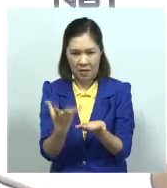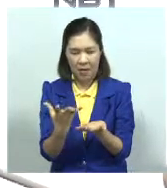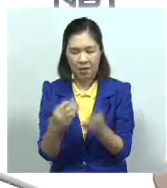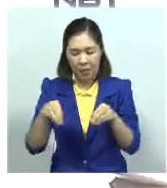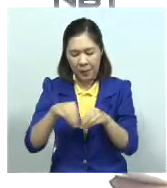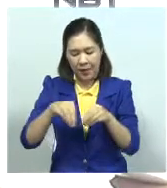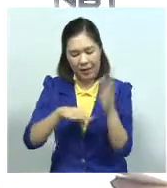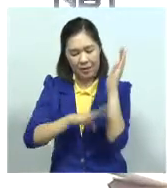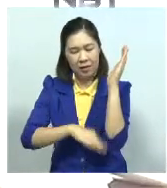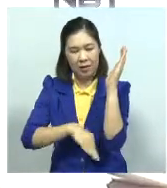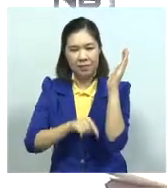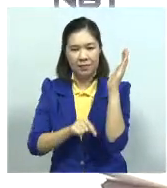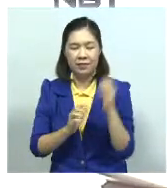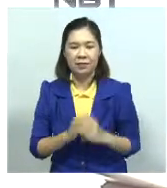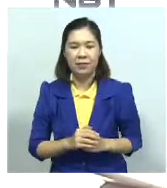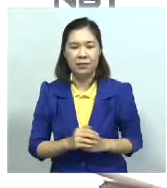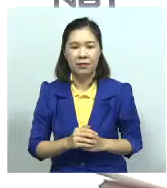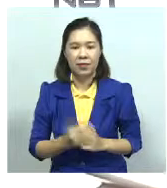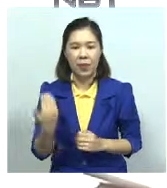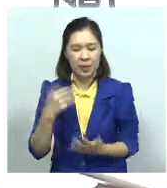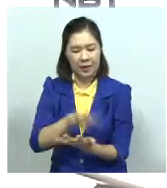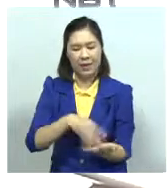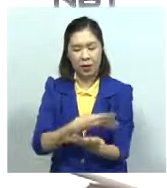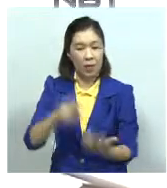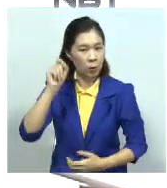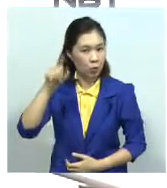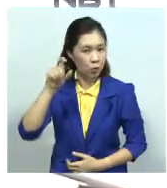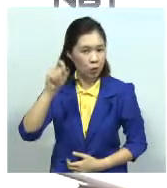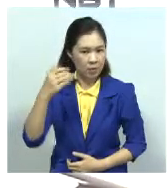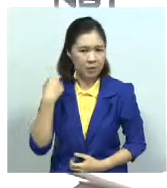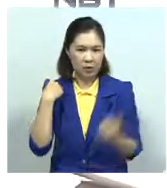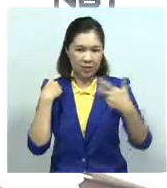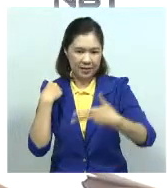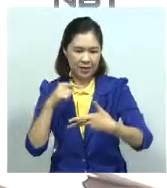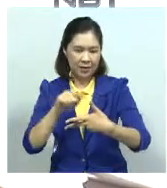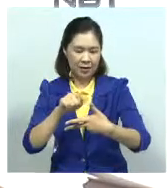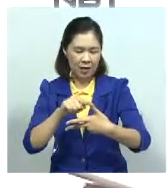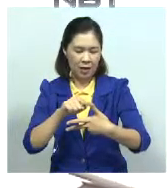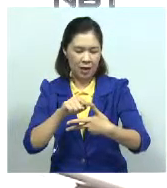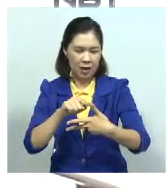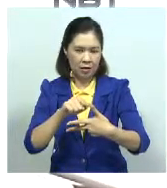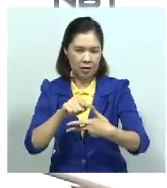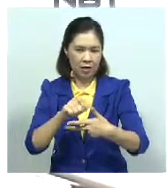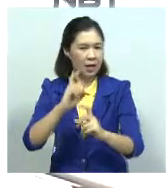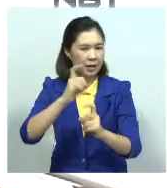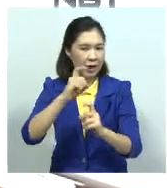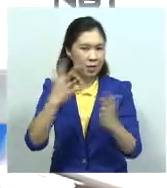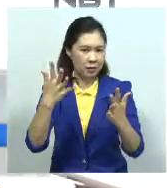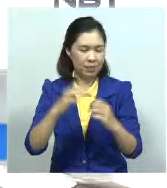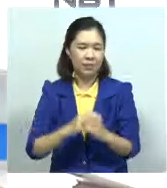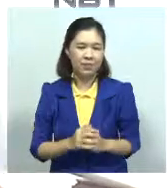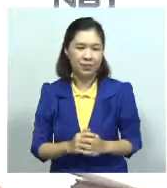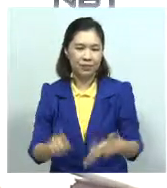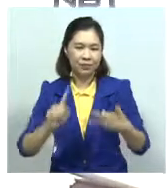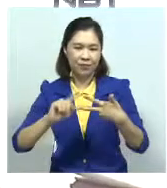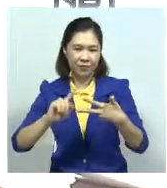นะครับแม่ทัพภาคสี่ท่านมีนโยบายเร่งด่วนอยู่3เรื่องหลักเรื่องแรกคือการทำพื้นที่ให้ปลอดภัยนะครับคือไม่มีเหตุเรื่อง